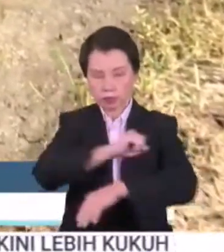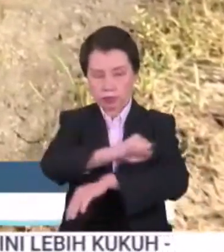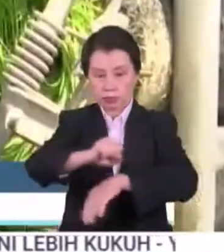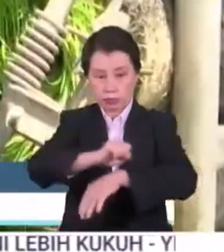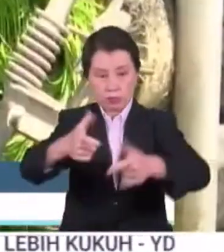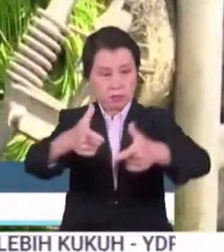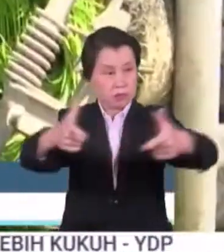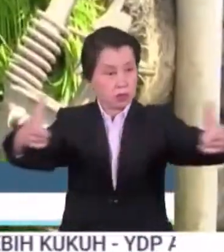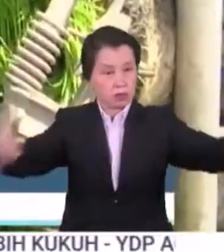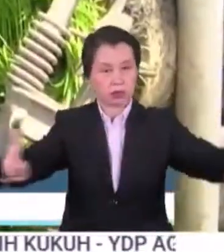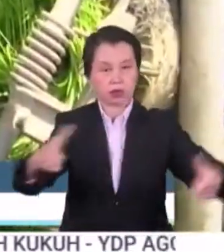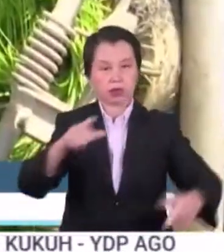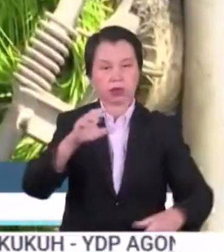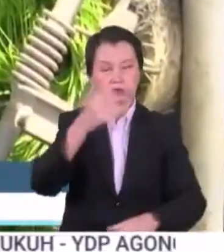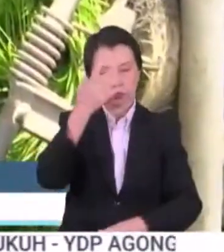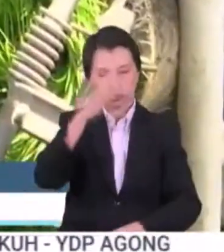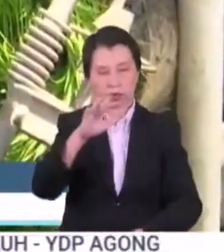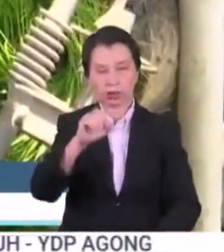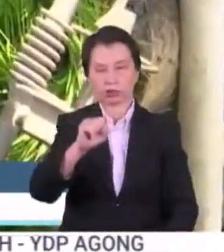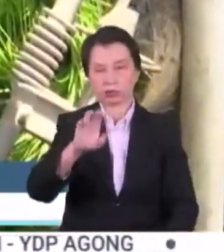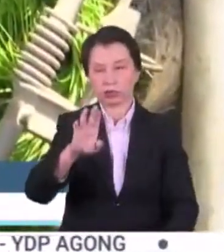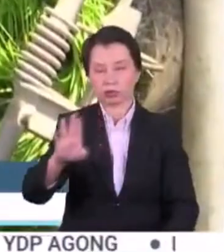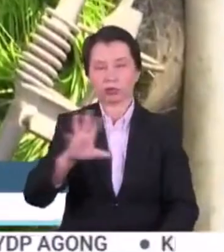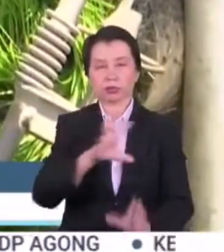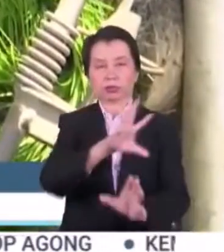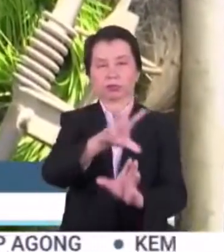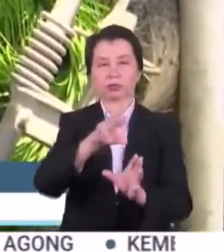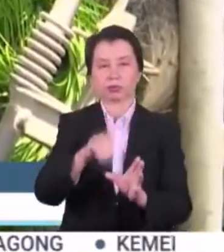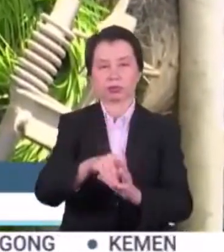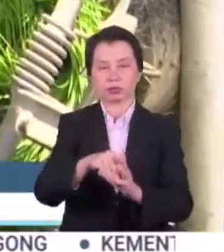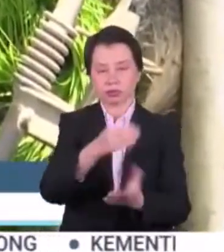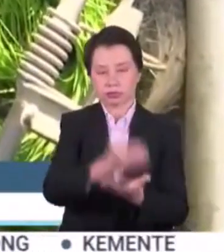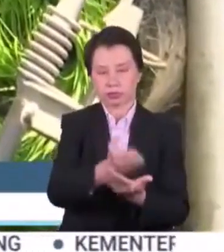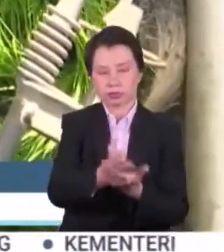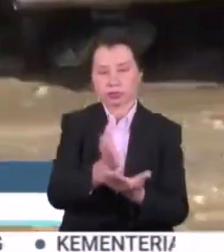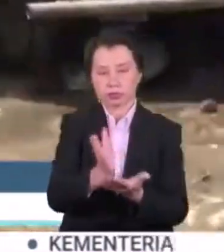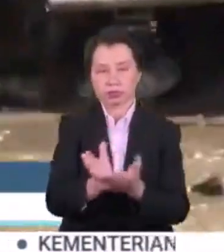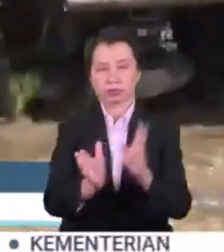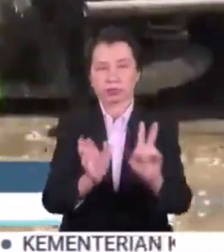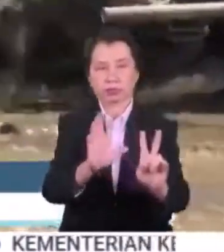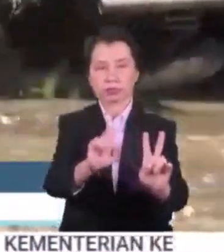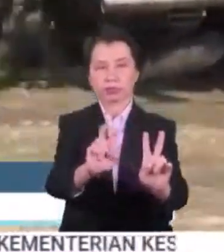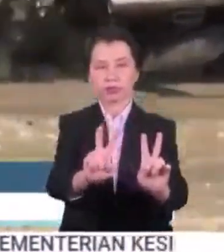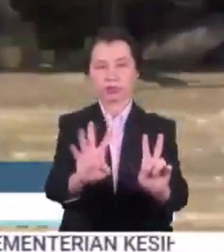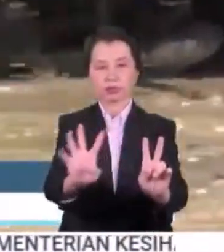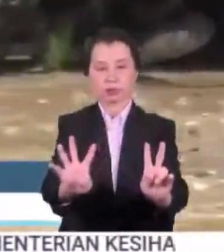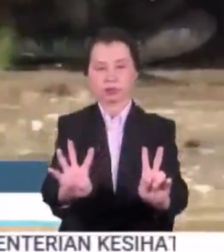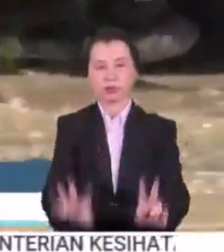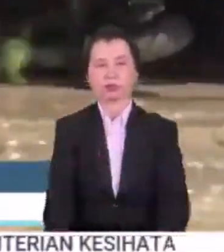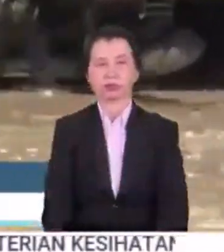Berskala Besar Smart SBB dirangkumkan dalam Belanjawan 2024.